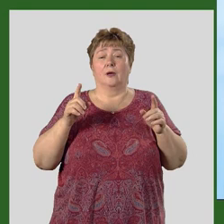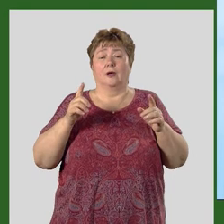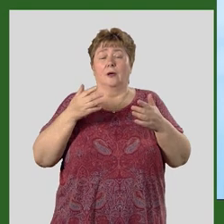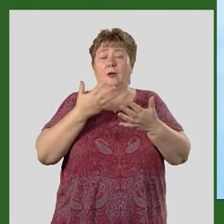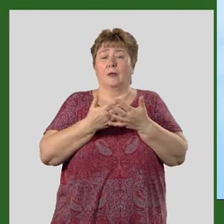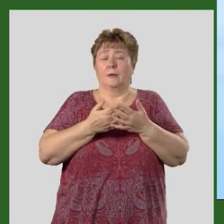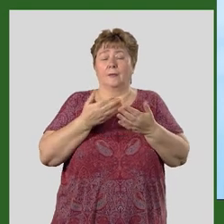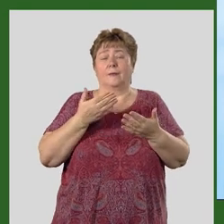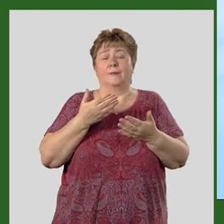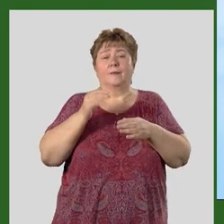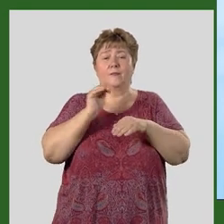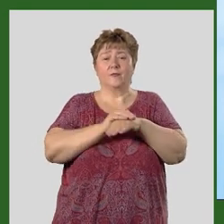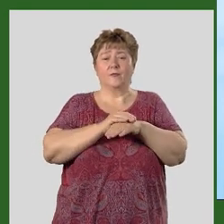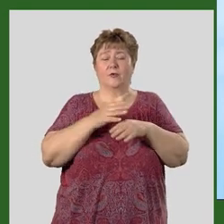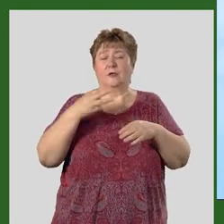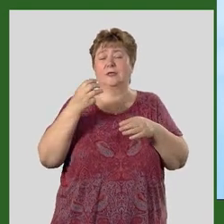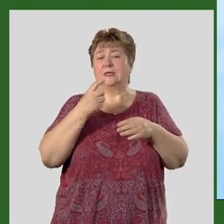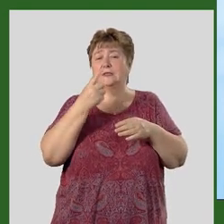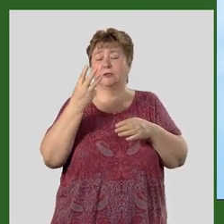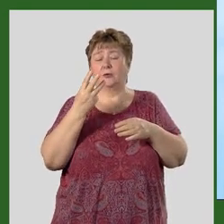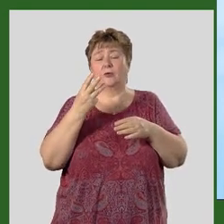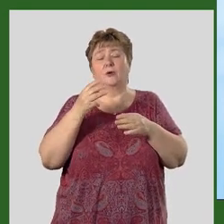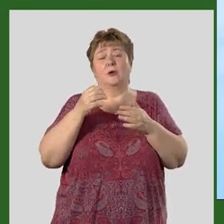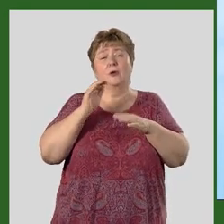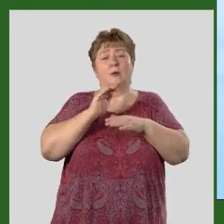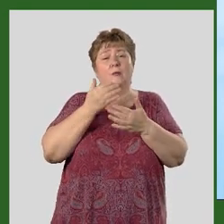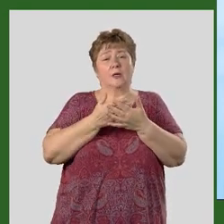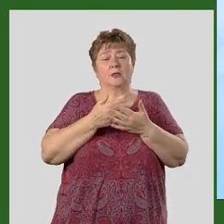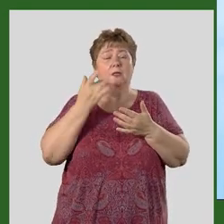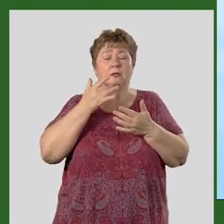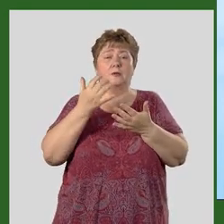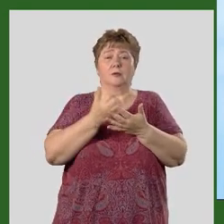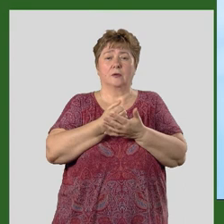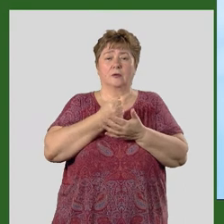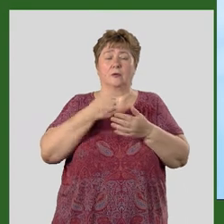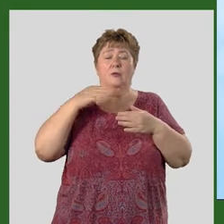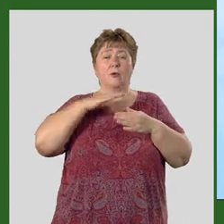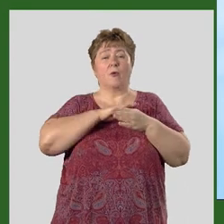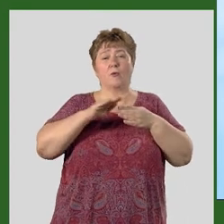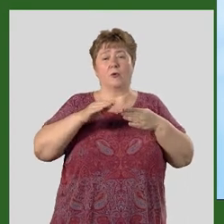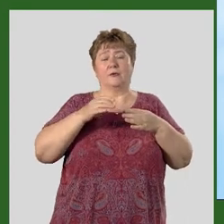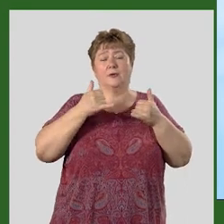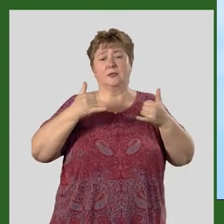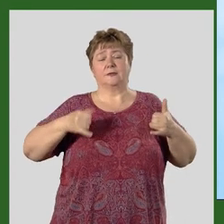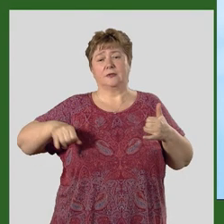данный показатель – один из 3 показателей, который определяет уровень развития